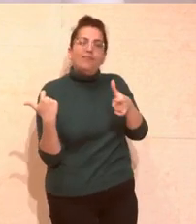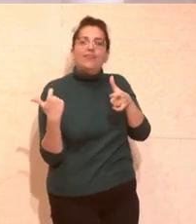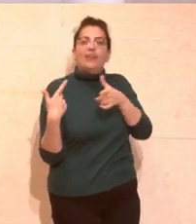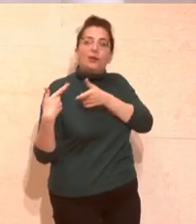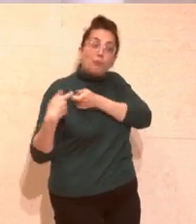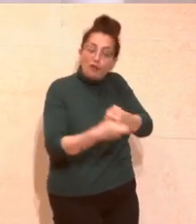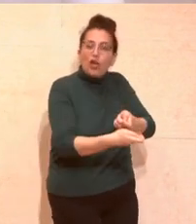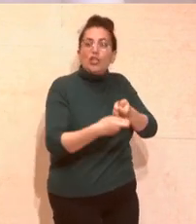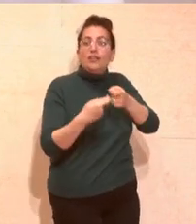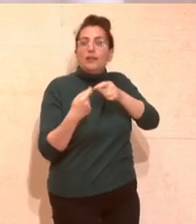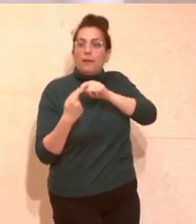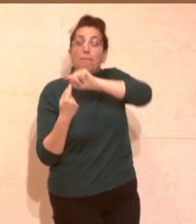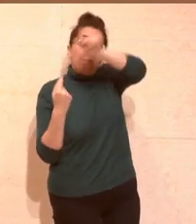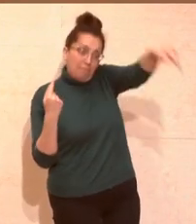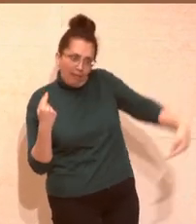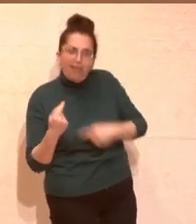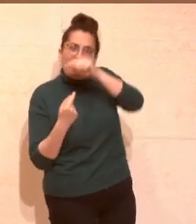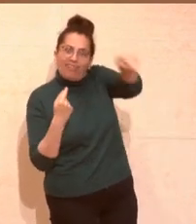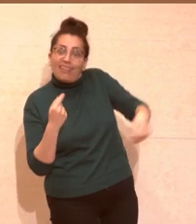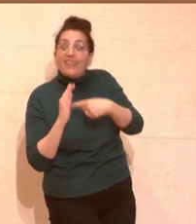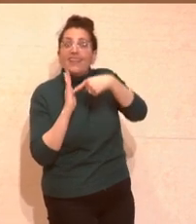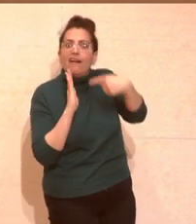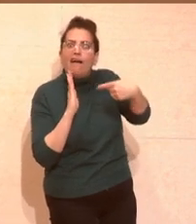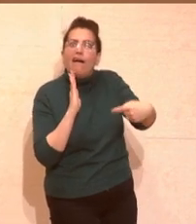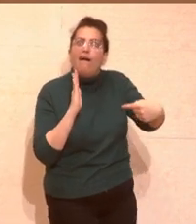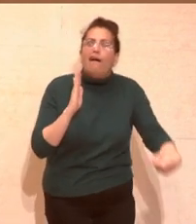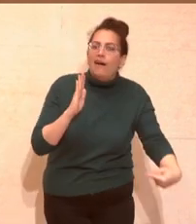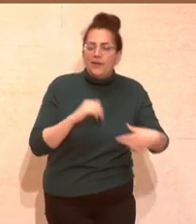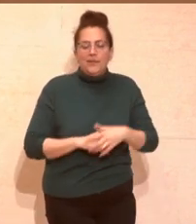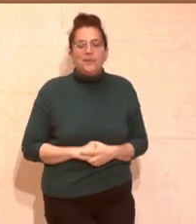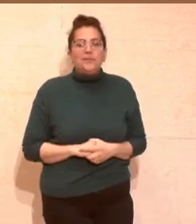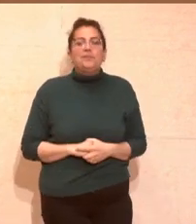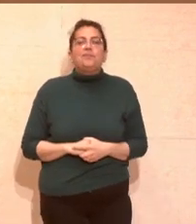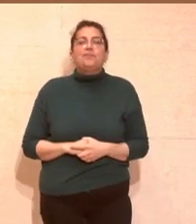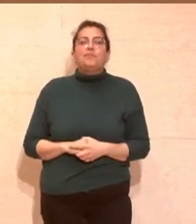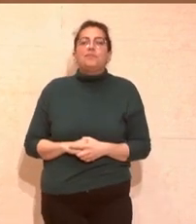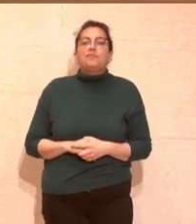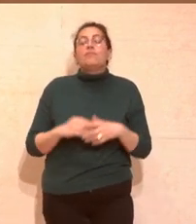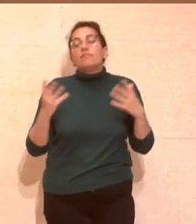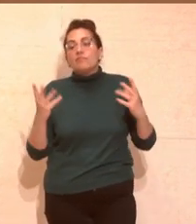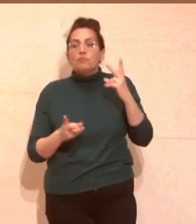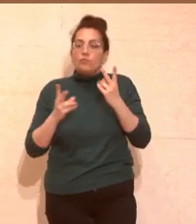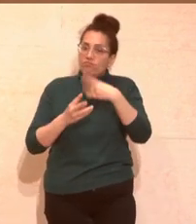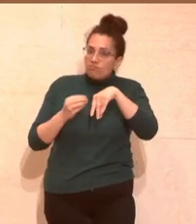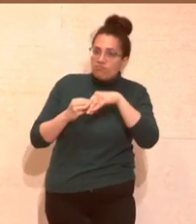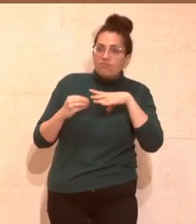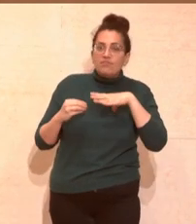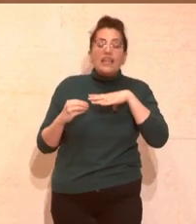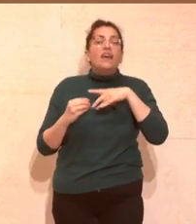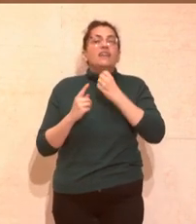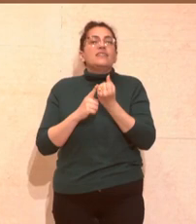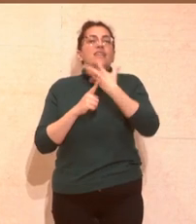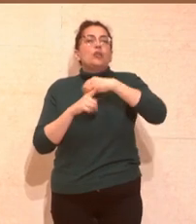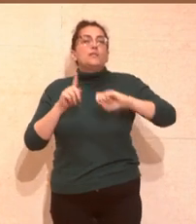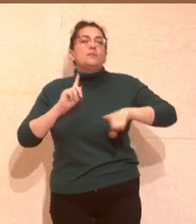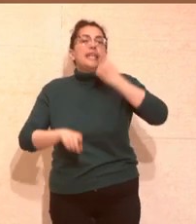cercle vicieux. Oui. Pour compléter, on a aussi des enfants qui souffrent d'un syndrome d'apnée du sommeil. Vous avez